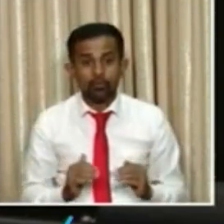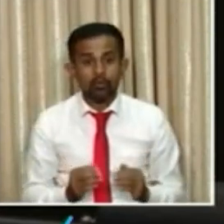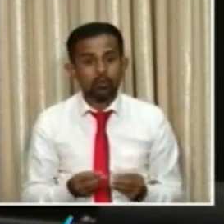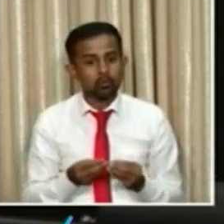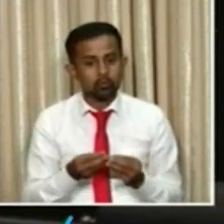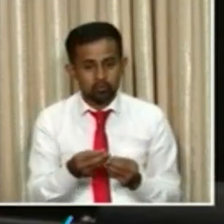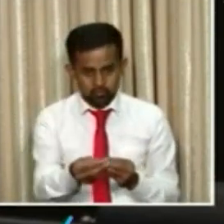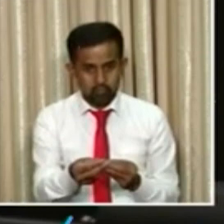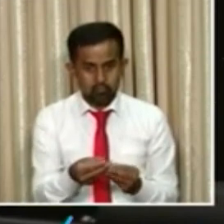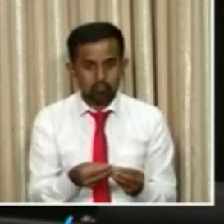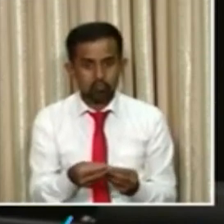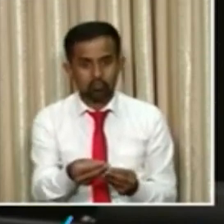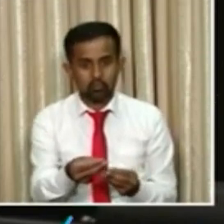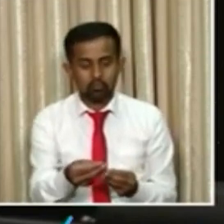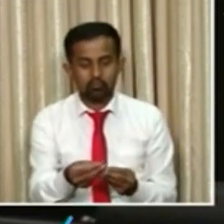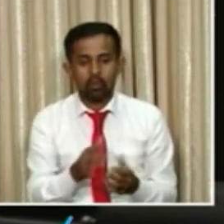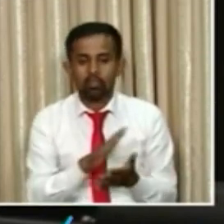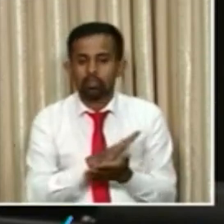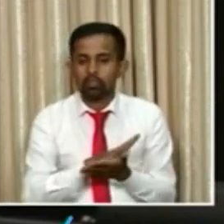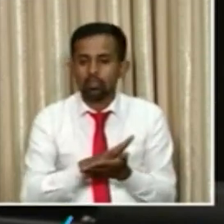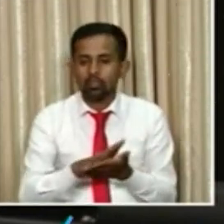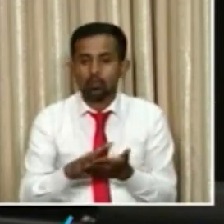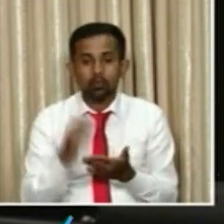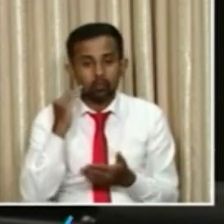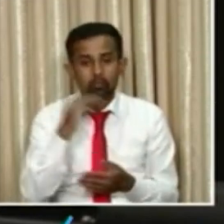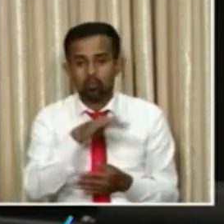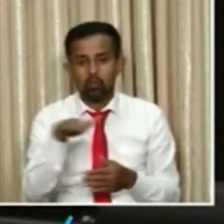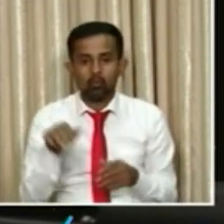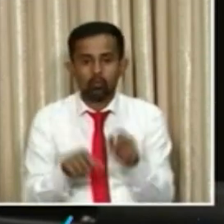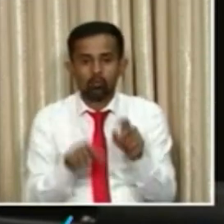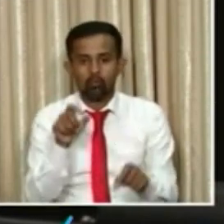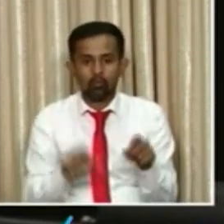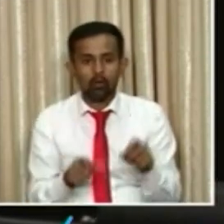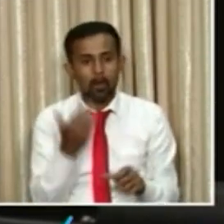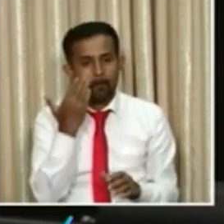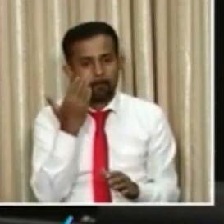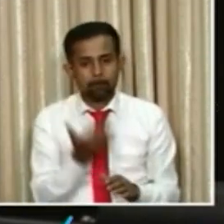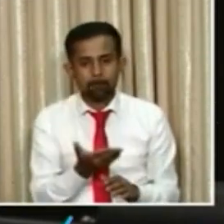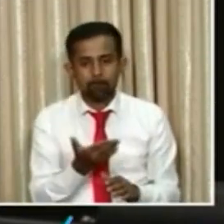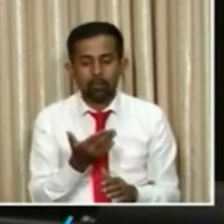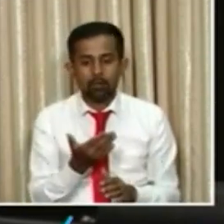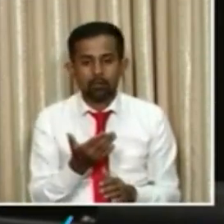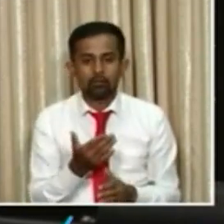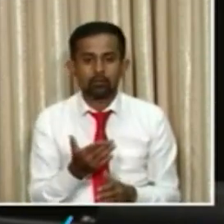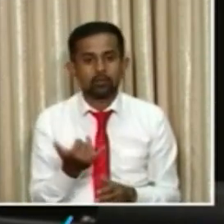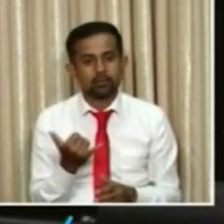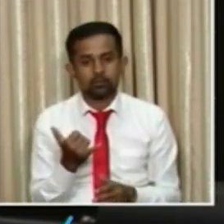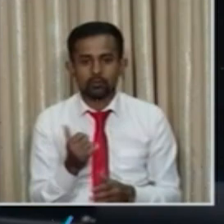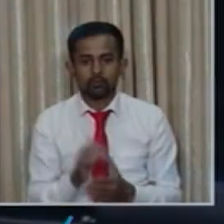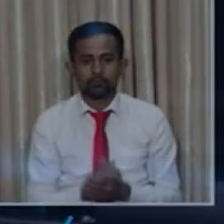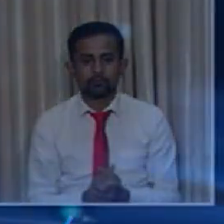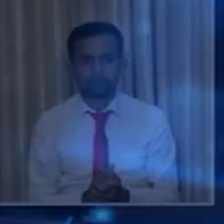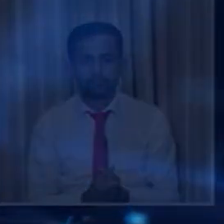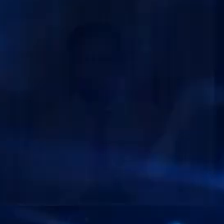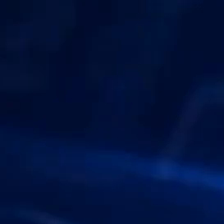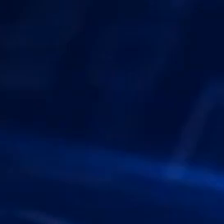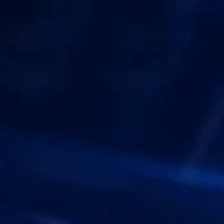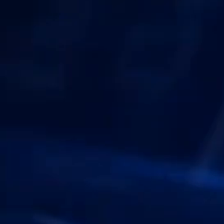ආසන්න කාලය තුලදී සාමාන්‍ය ජනතාවට නිරූපණය වීමකුත් බැංකු තුලින් සිදු වේවි ගරු කතානායකතුමනි.